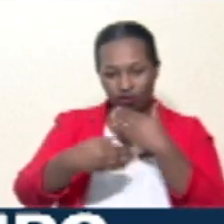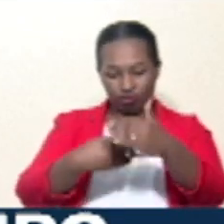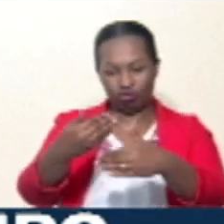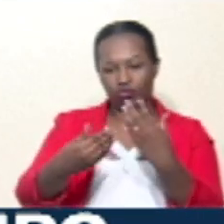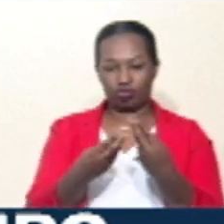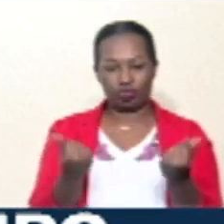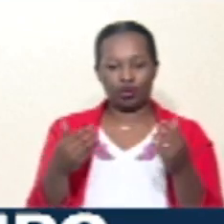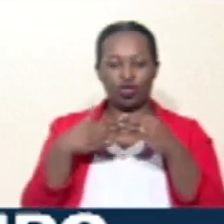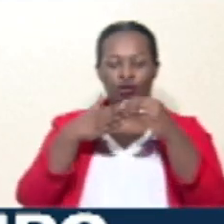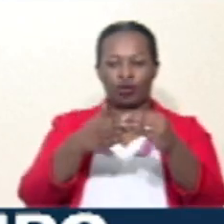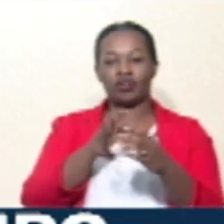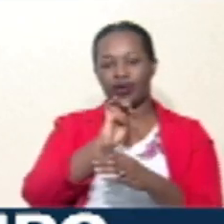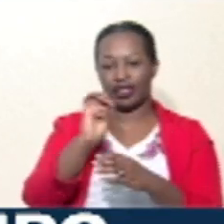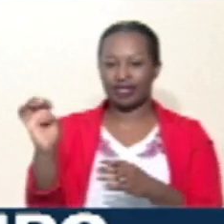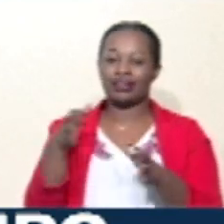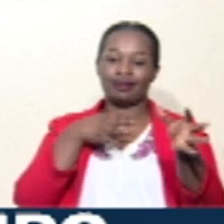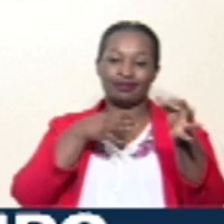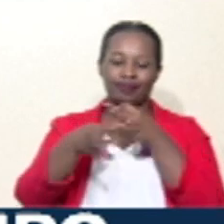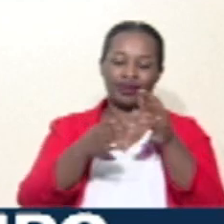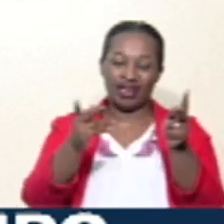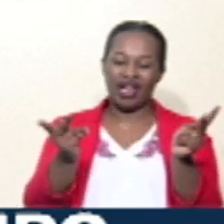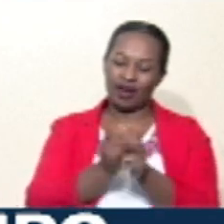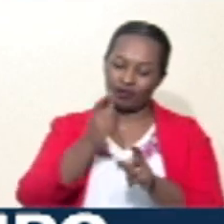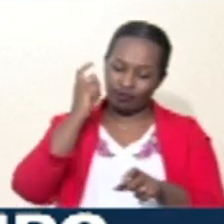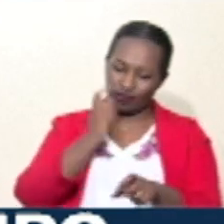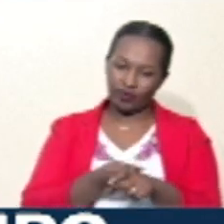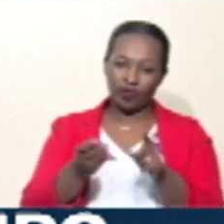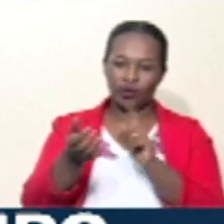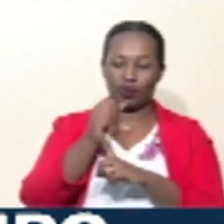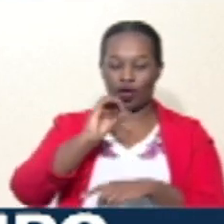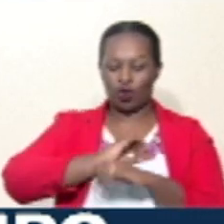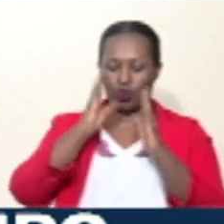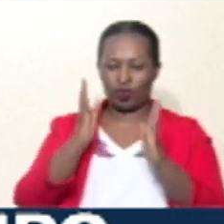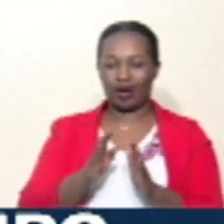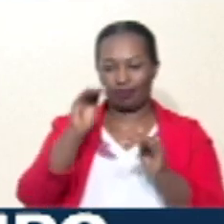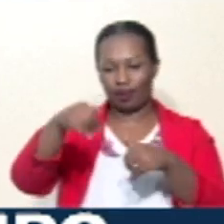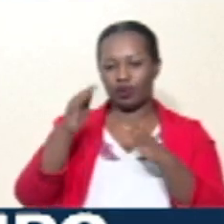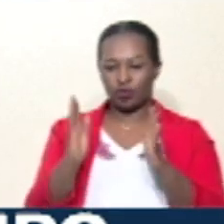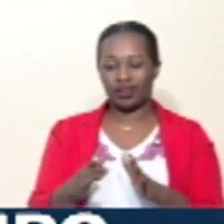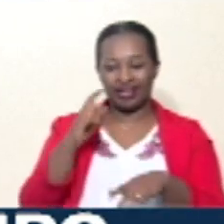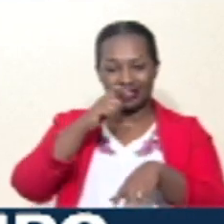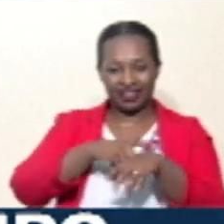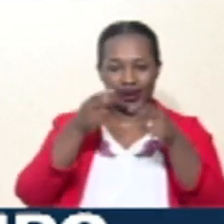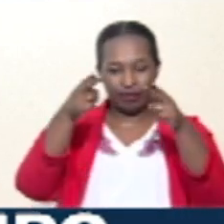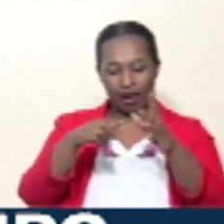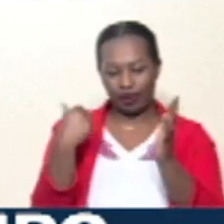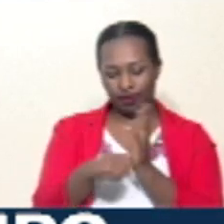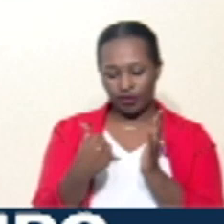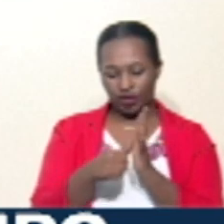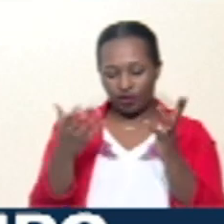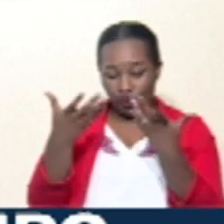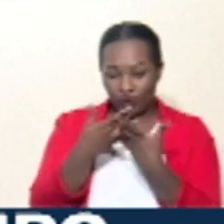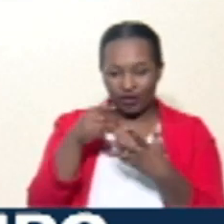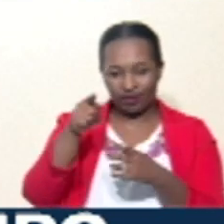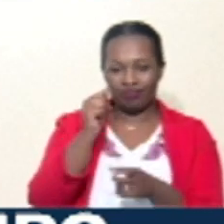Ubuyobozi bw'intara y'Iburasirazuba busobanura ko hari naho bigorana kubona ba nyiri birombe, bityo igihe haba habaye ibibazo bifitanye isano n'uyu mwuga hakabura